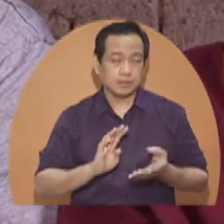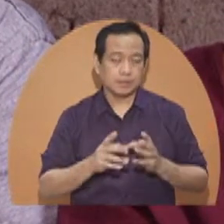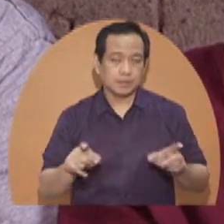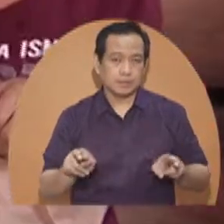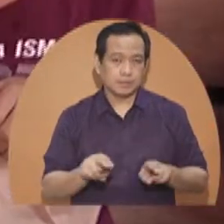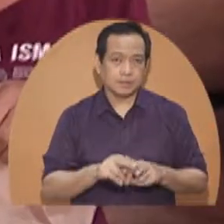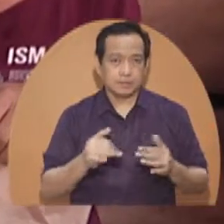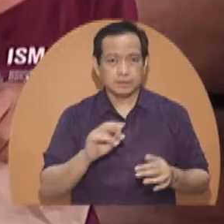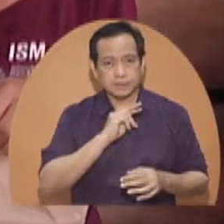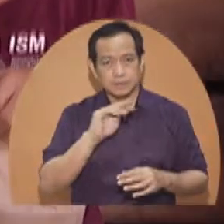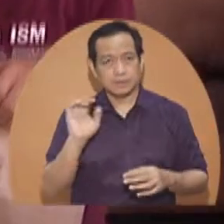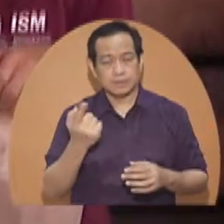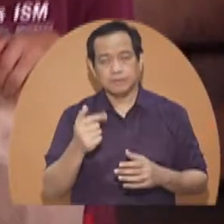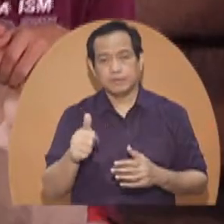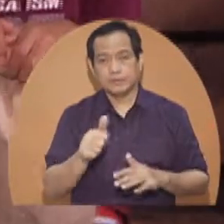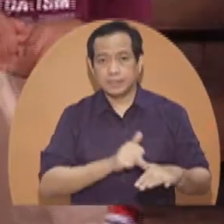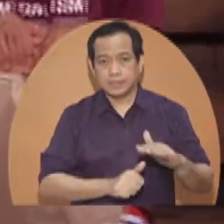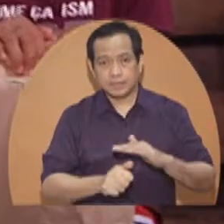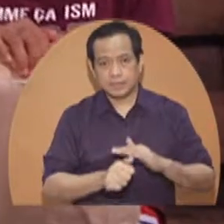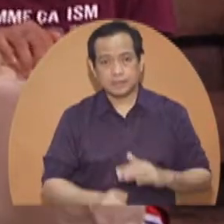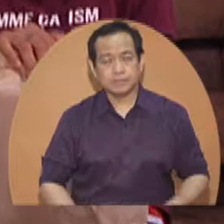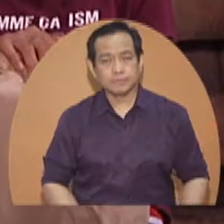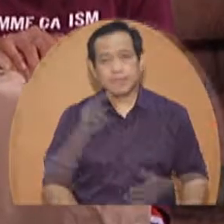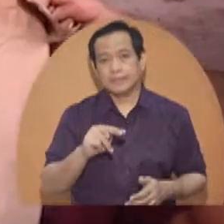siya. Hindi yung patago-tagong ganyan.